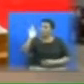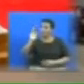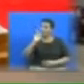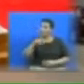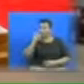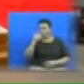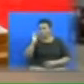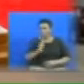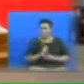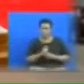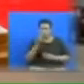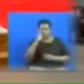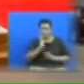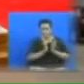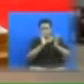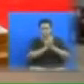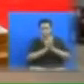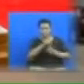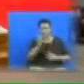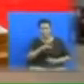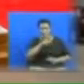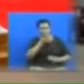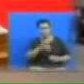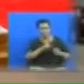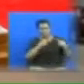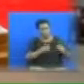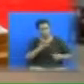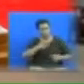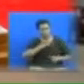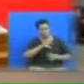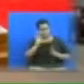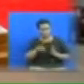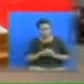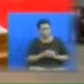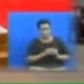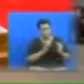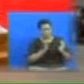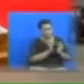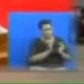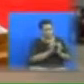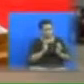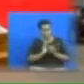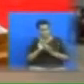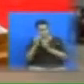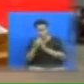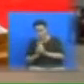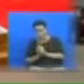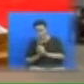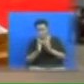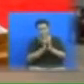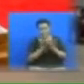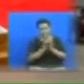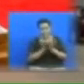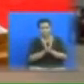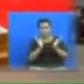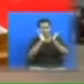na kuitumikia kwa moyo wangu wote, na kwamba nitahifadhi, nitailinda na kuitetea Katiba ya Jamhuri ya Muungano wa